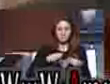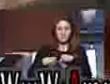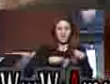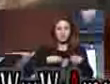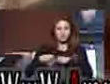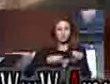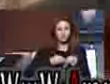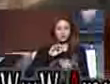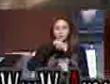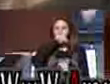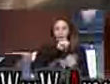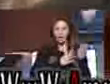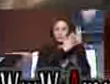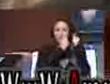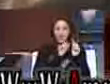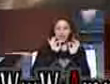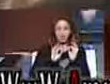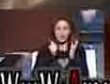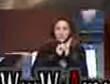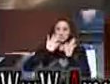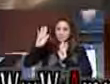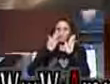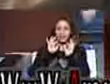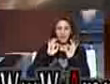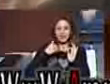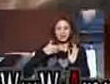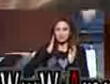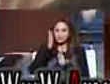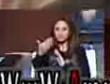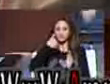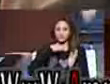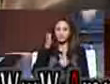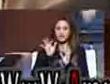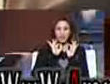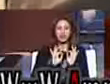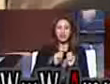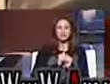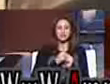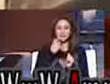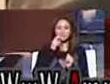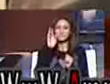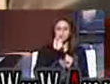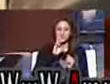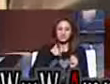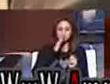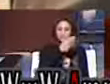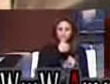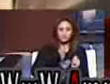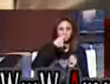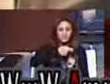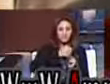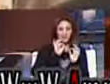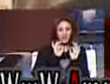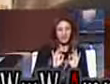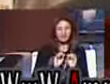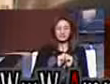صلى الله عليه وسلم أمرنا بالإحسان إلى الجار، وأمرنا أيضا بأن نحسن إلى أهل الذمة، والقرآن أيضا أمرنا بأن نحسن إلى